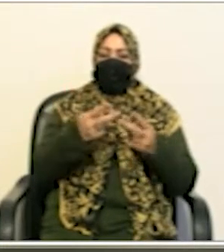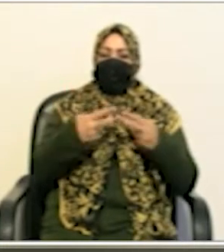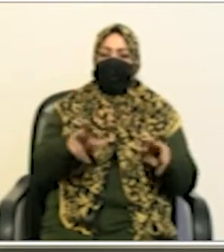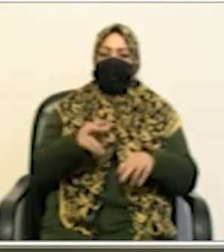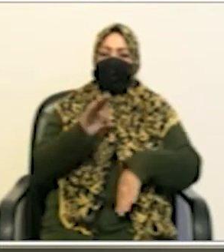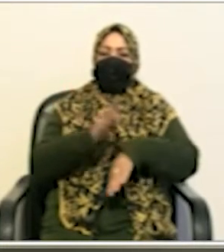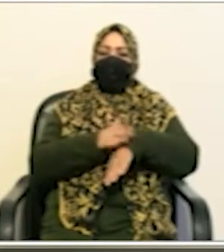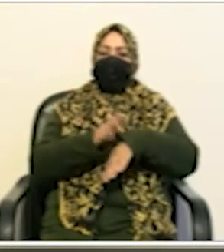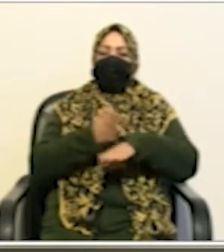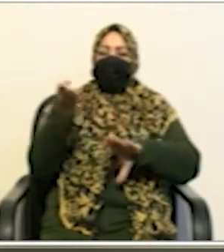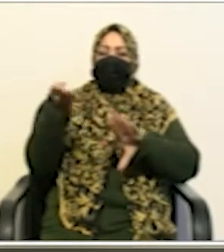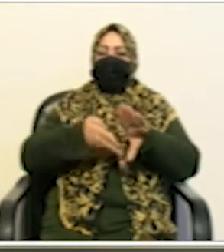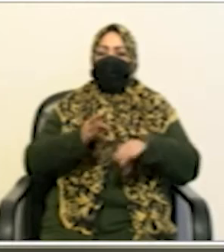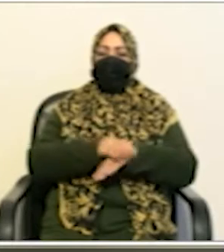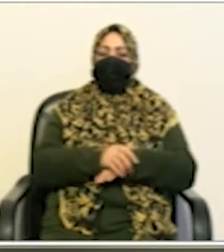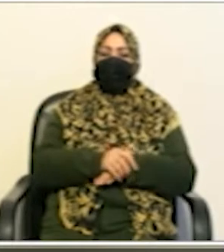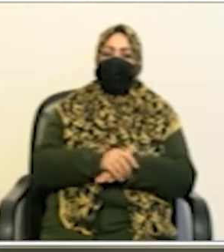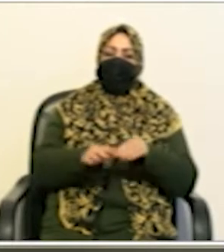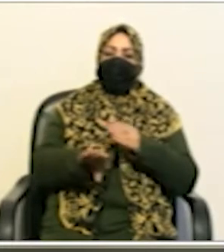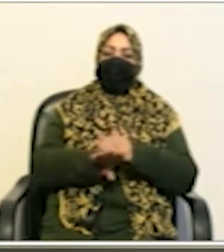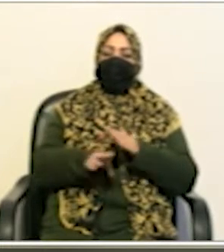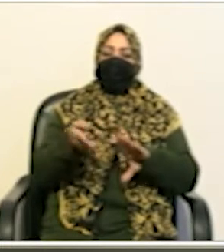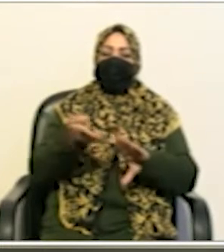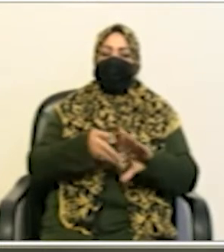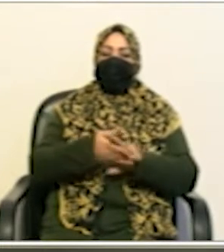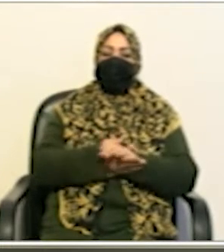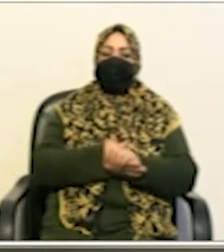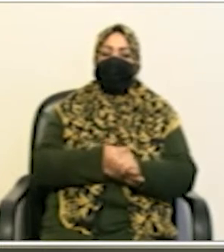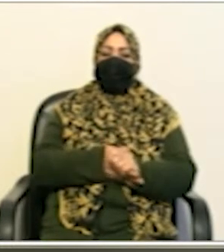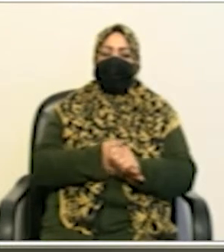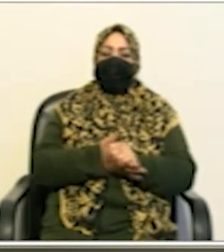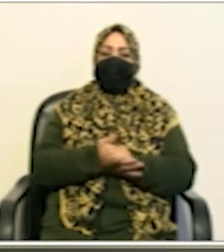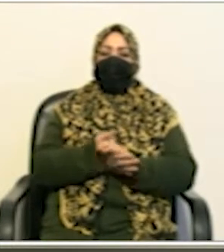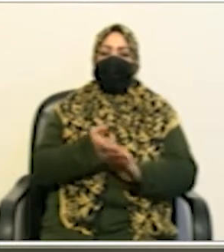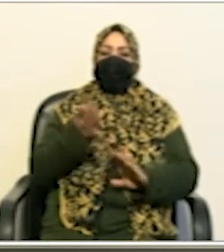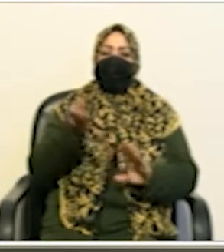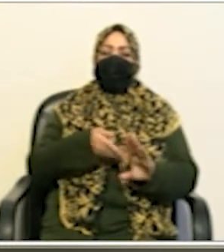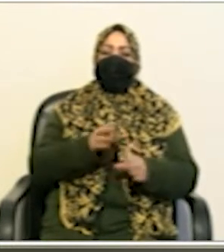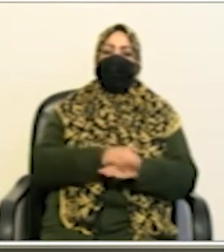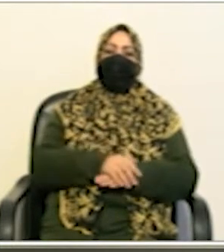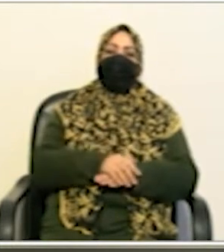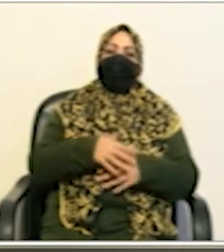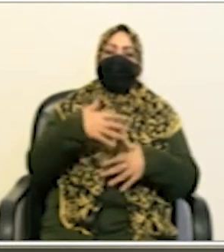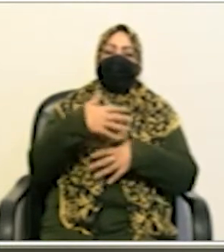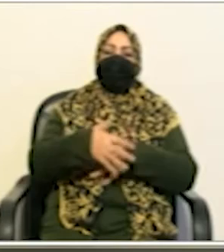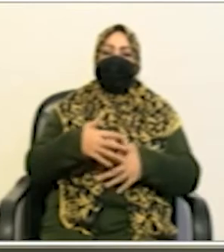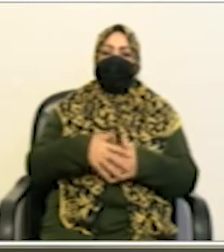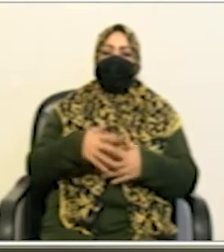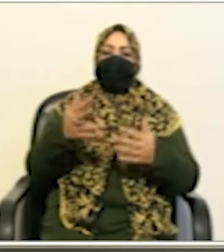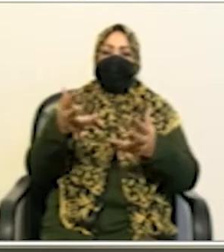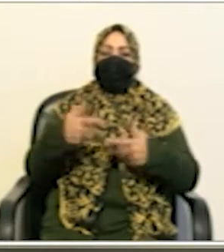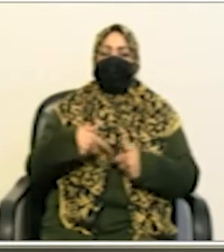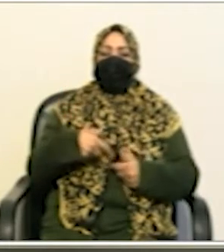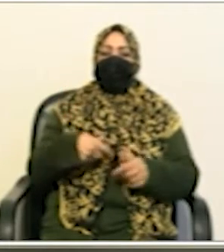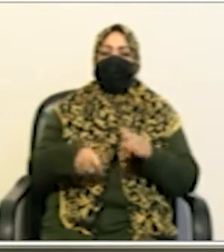الان هذه تبع اللي نحطوا فيها في الماكينه الماكينه تبع شركه والشركه هذه تحتاج الى عموله شركه ما سل فاتك شيء